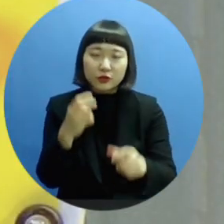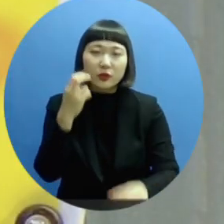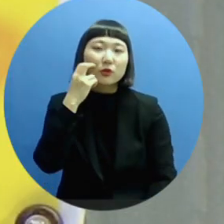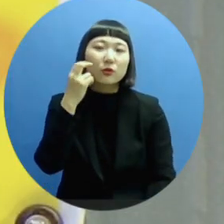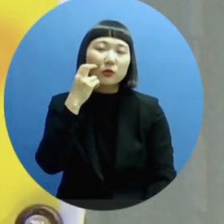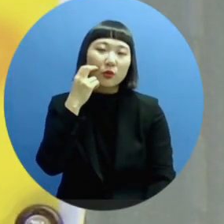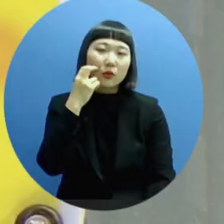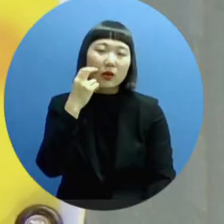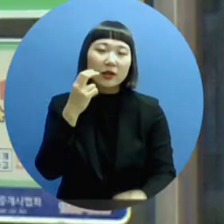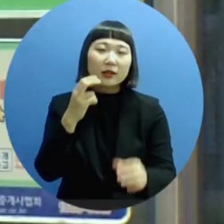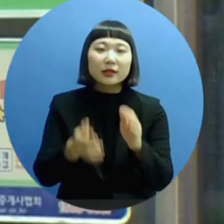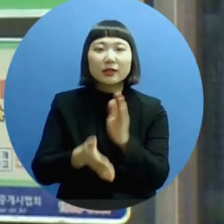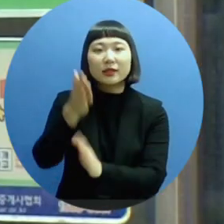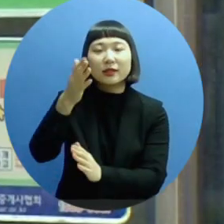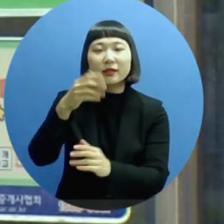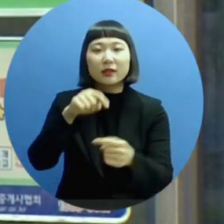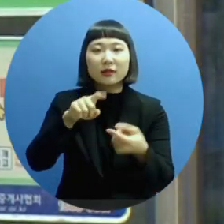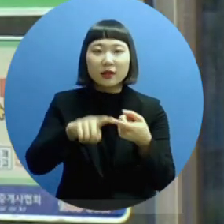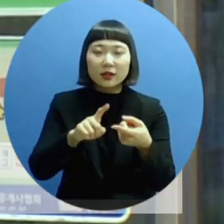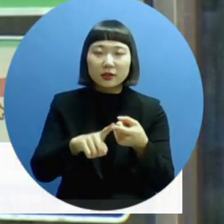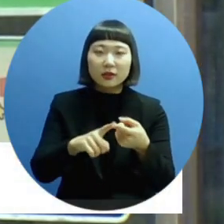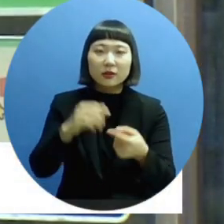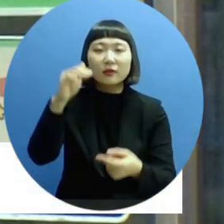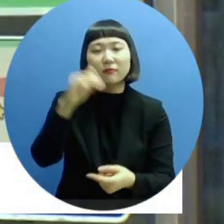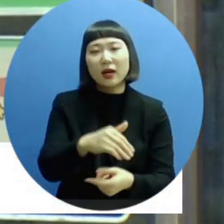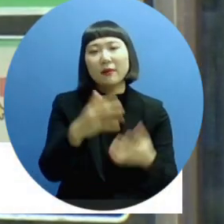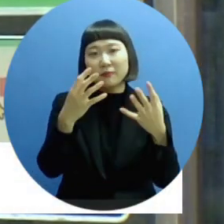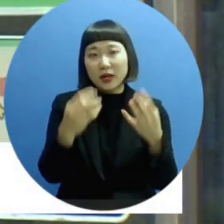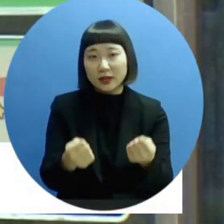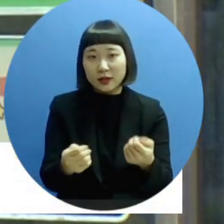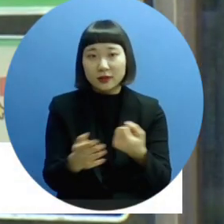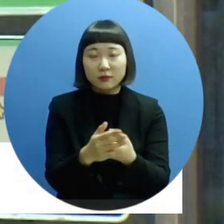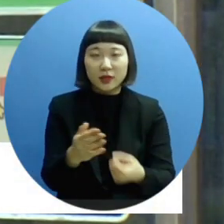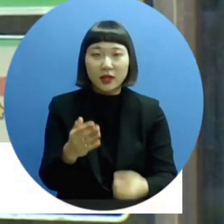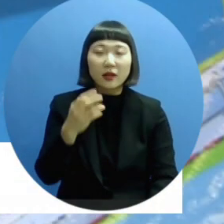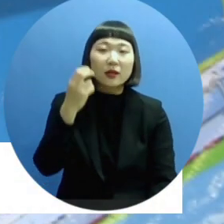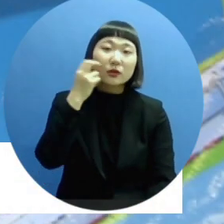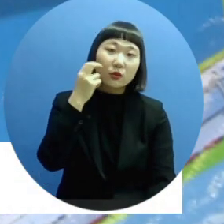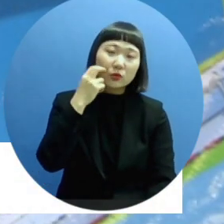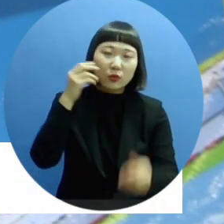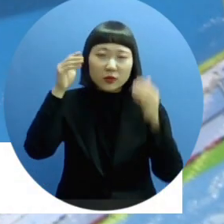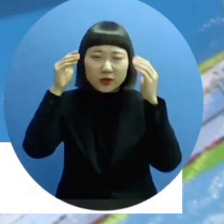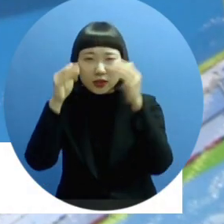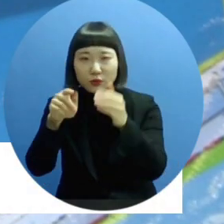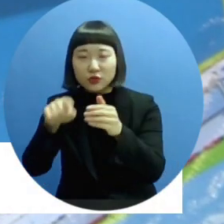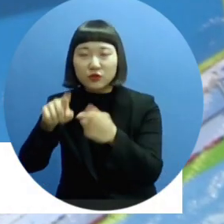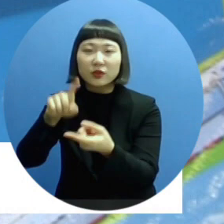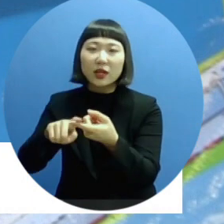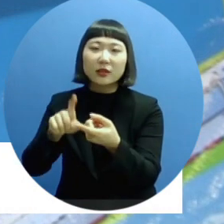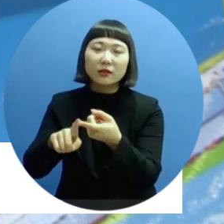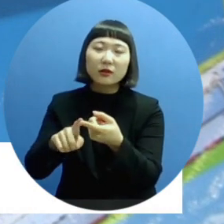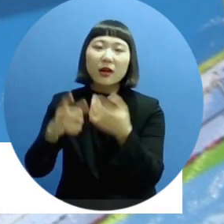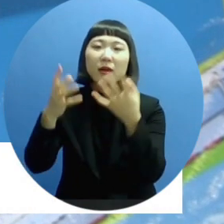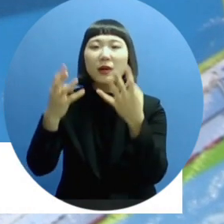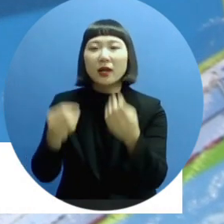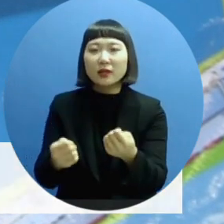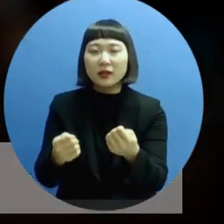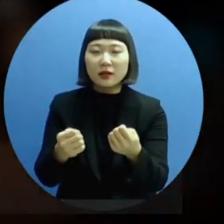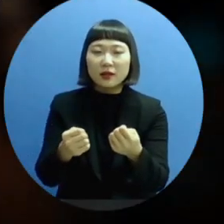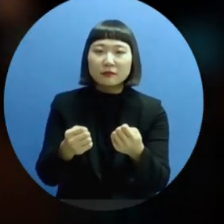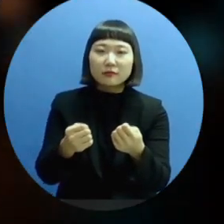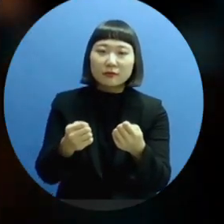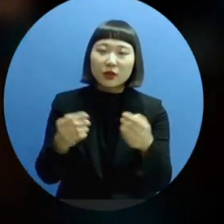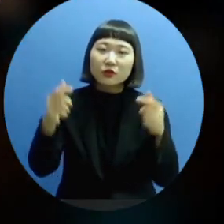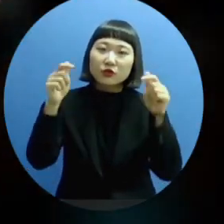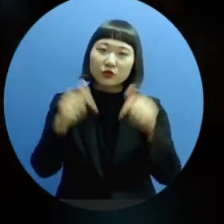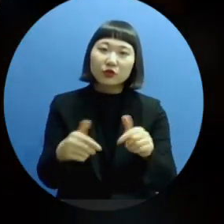하락했습니다. 금리가 인상되면서 송도에 몰렸던 투자 수요가 꺾이고 입주 예정 물량이 많아진 게 영향을 미친 겁니다.